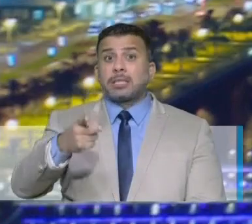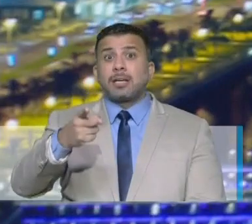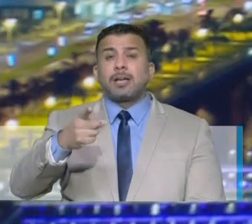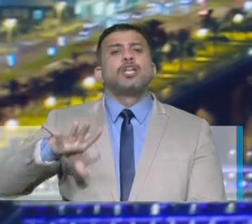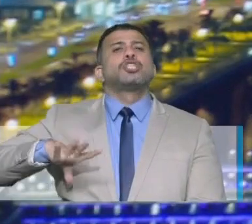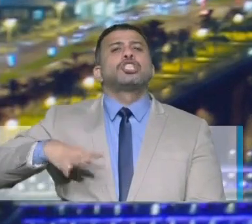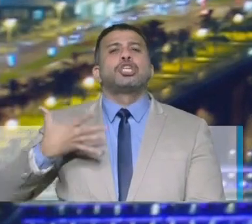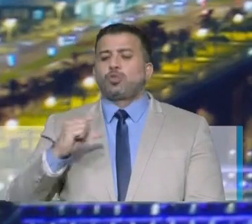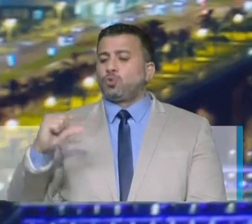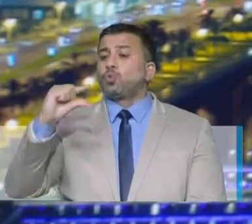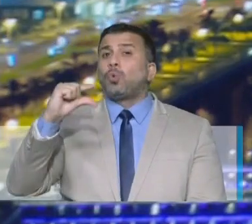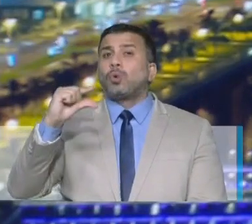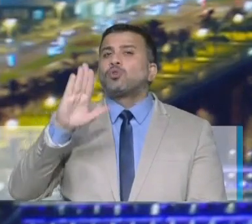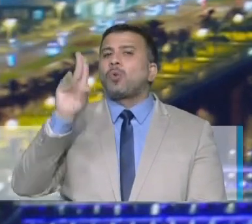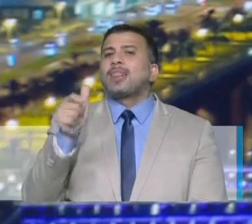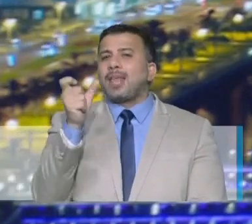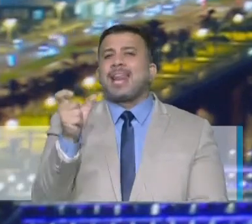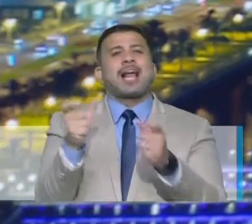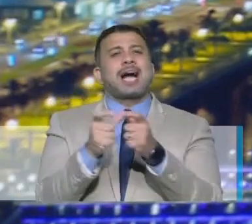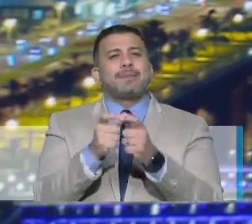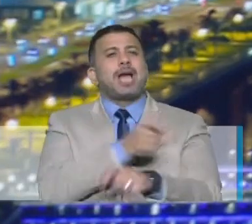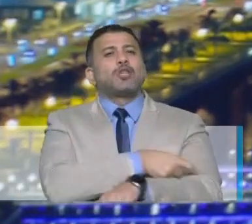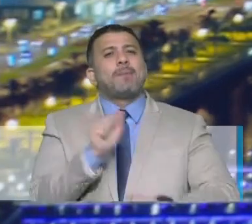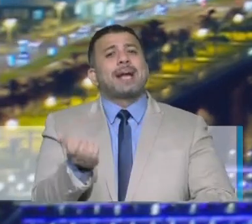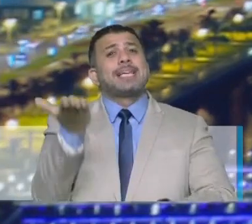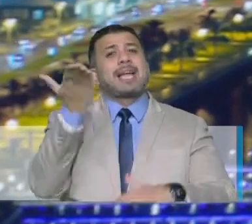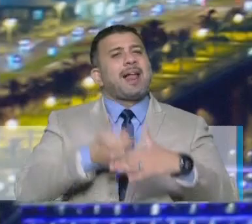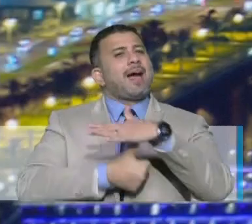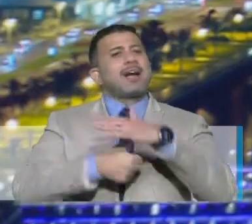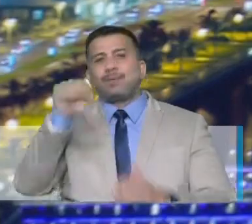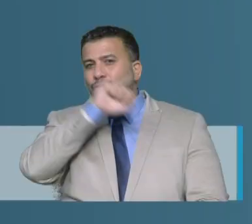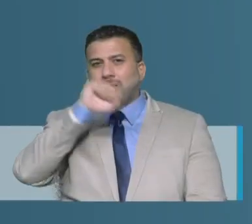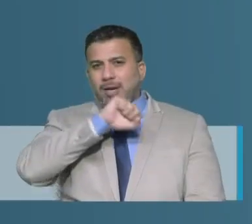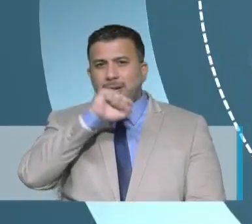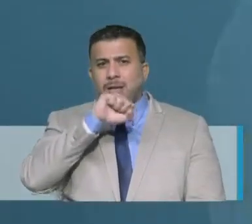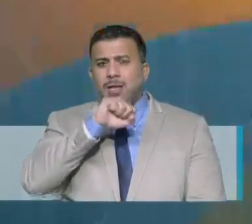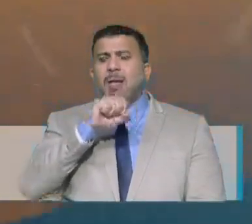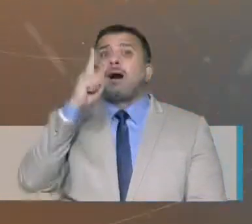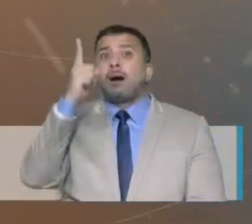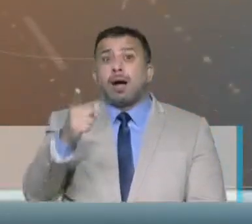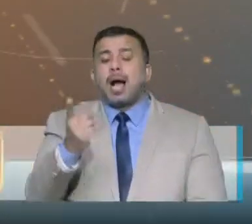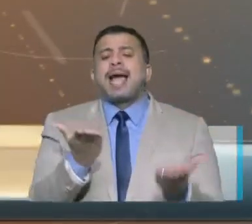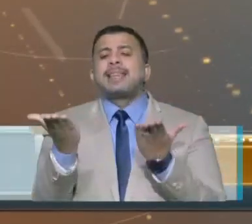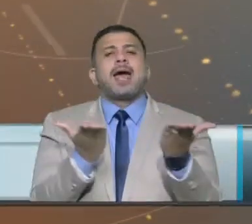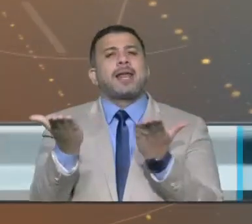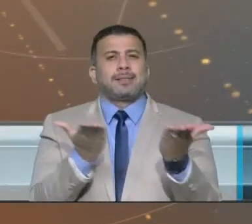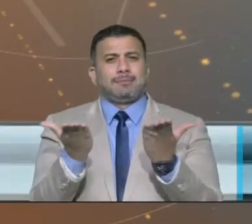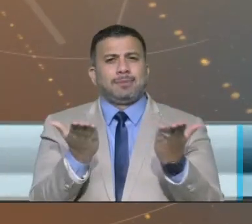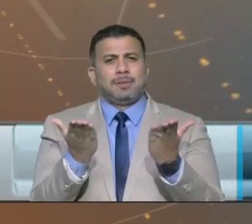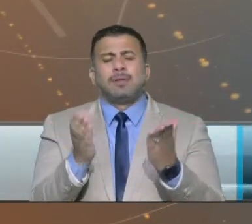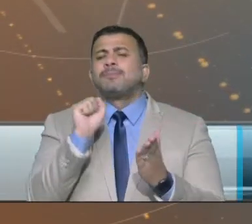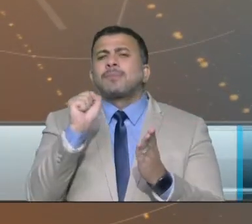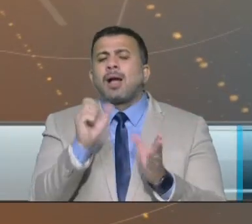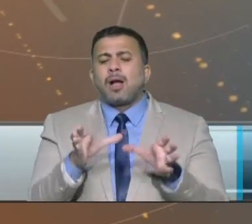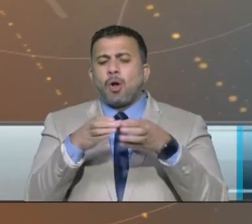اصدر صاحب السمو الشيخ الدكتور سلطان بن محمد القاسمي عضو المجلس الاعلى حاكم الشارقه قرارا اداريا بشان